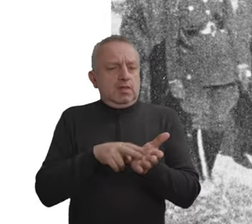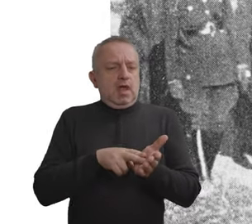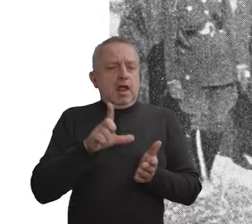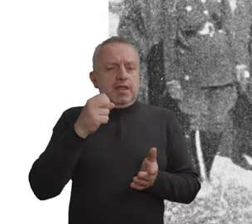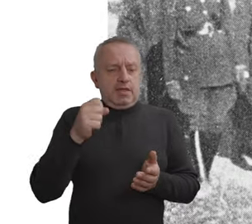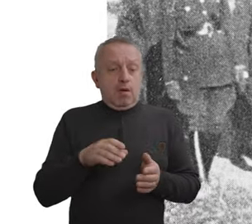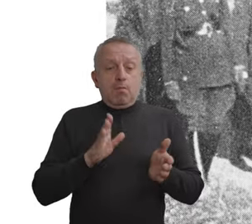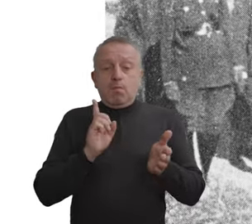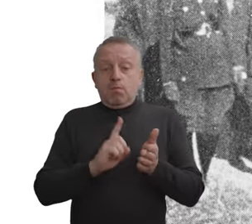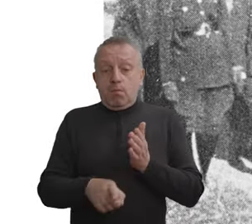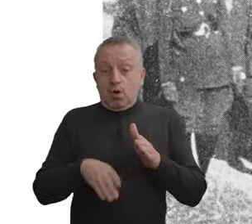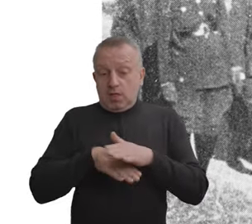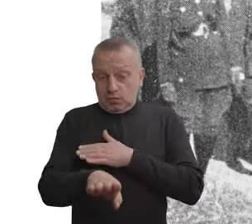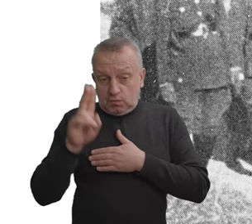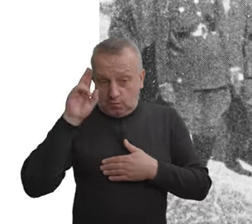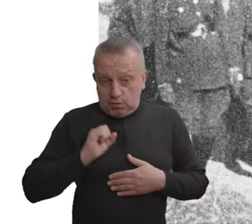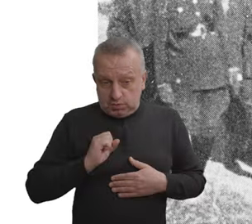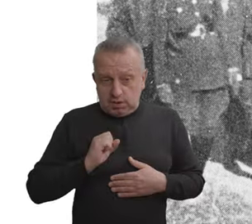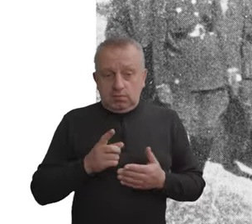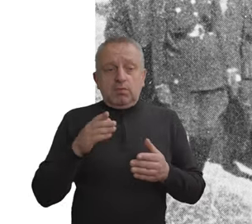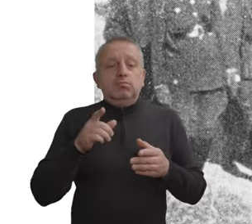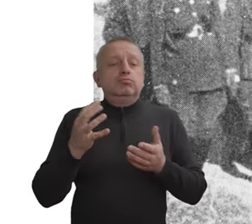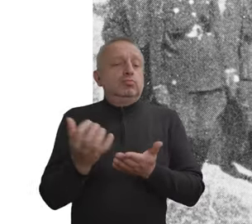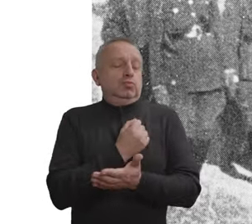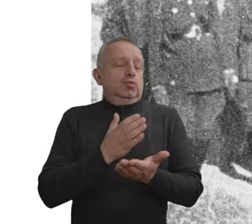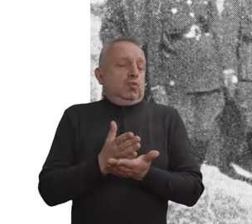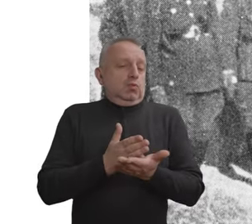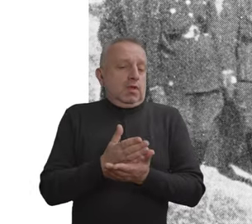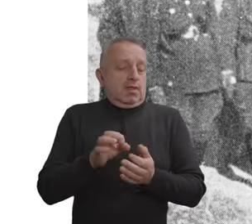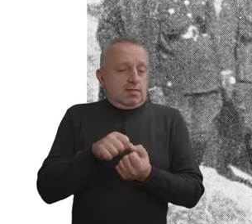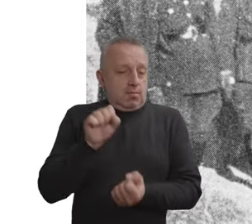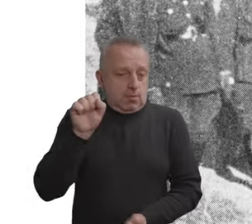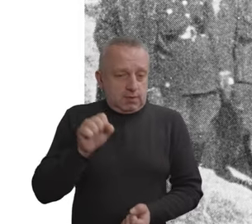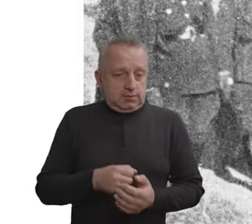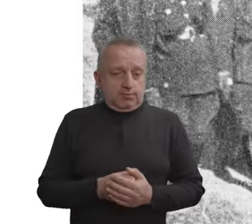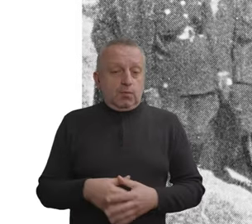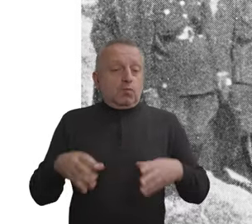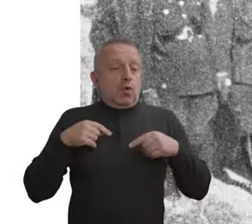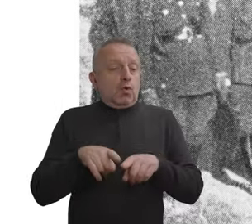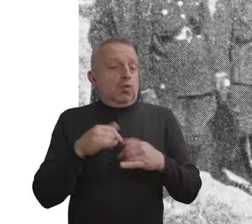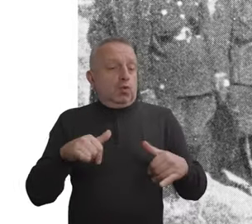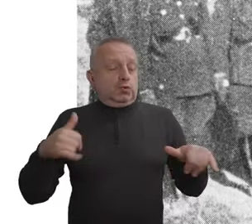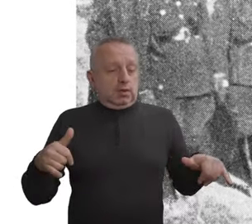na froncie Krzyż Walecznych i zakończył służbę jako rotmistrz Wojska Polskiego.